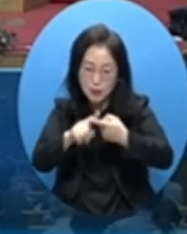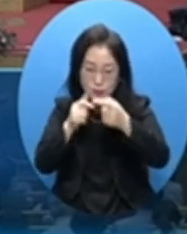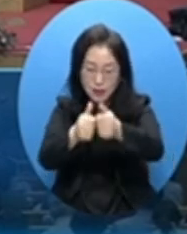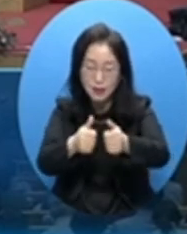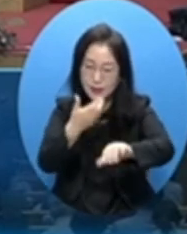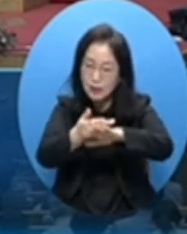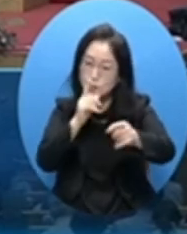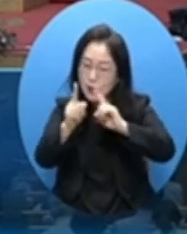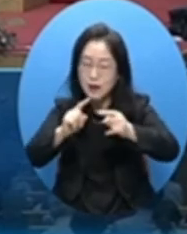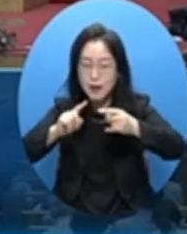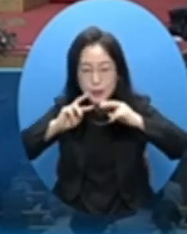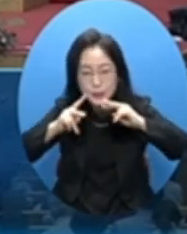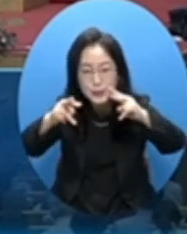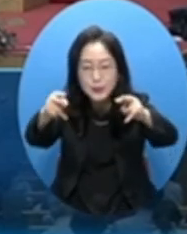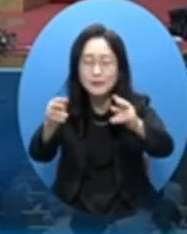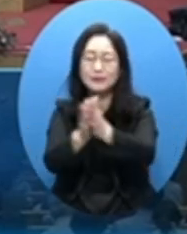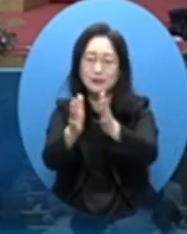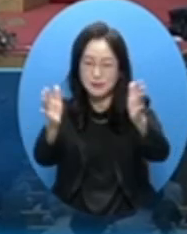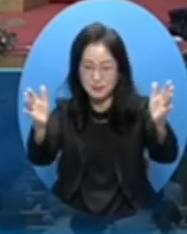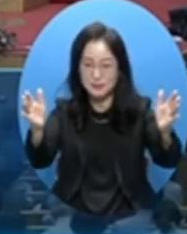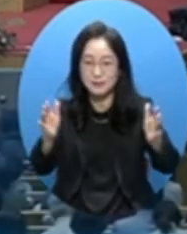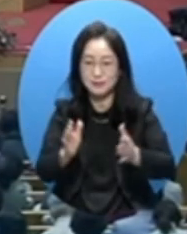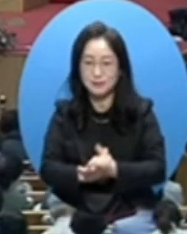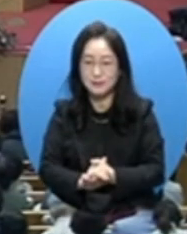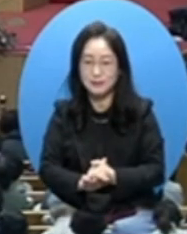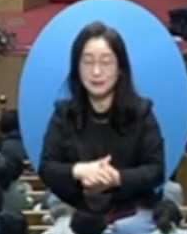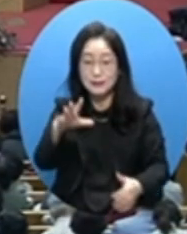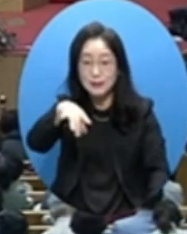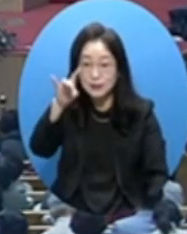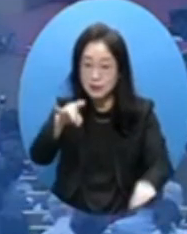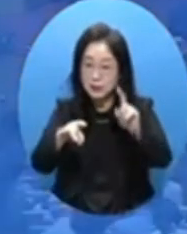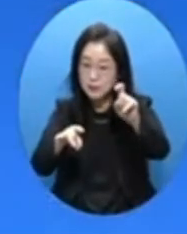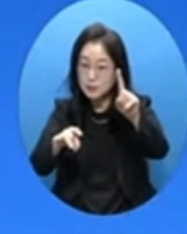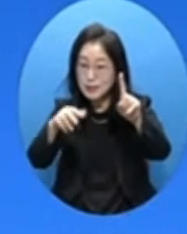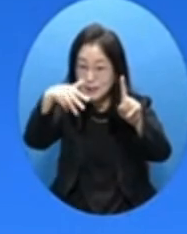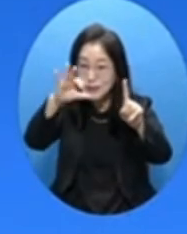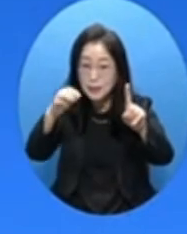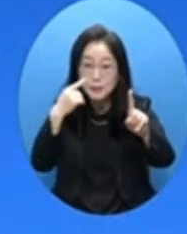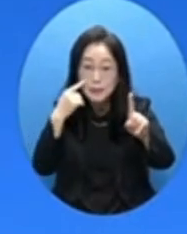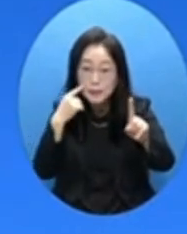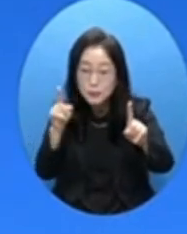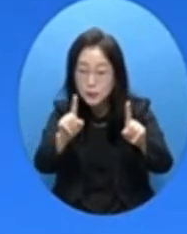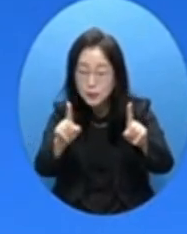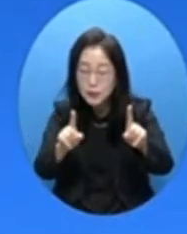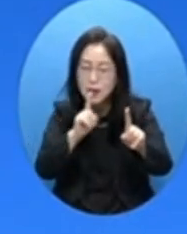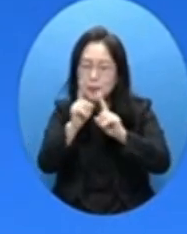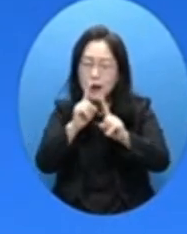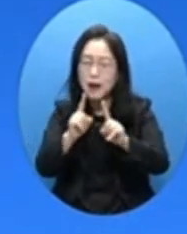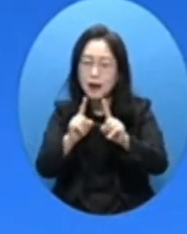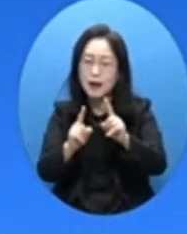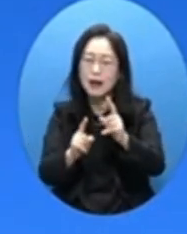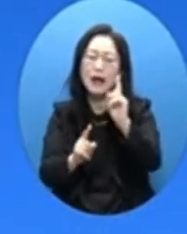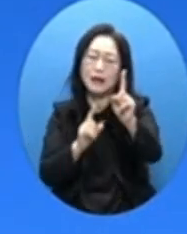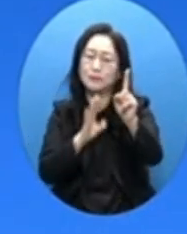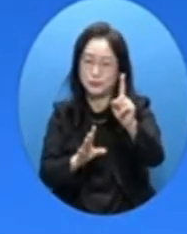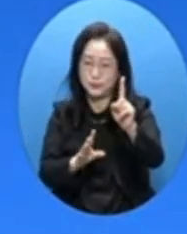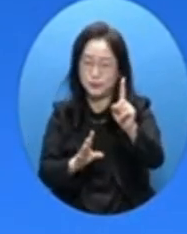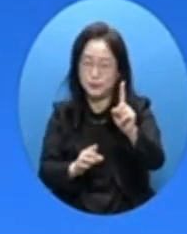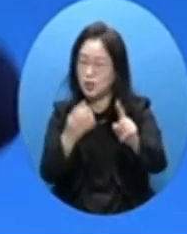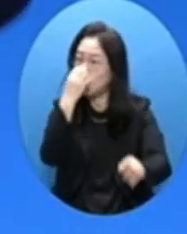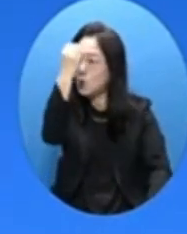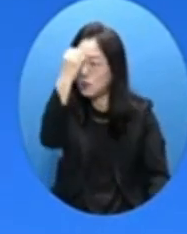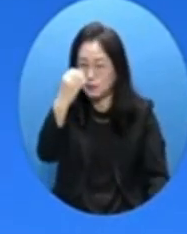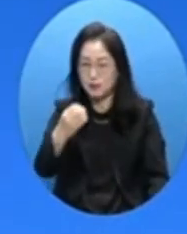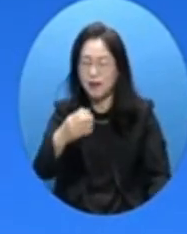어느 도로 말하기를 시작하니라 창세기 11장을 보면 언어가 하나였습니다 그때 언어가 하나일 때 저들이 교만해서